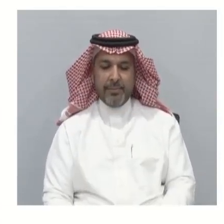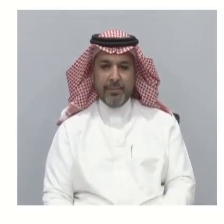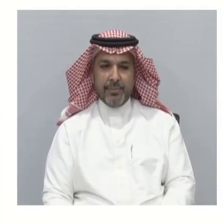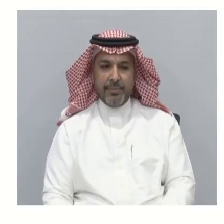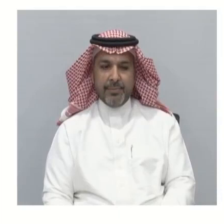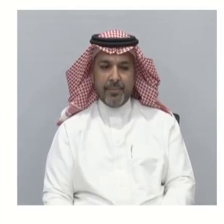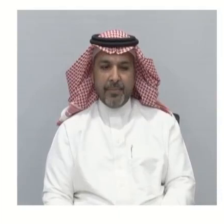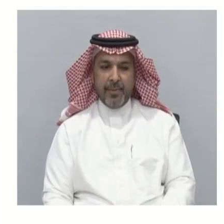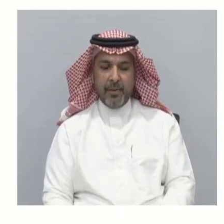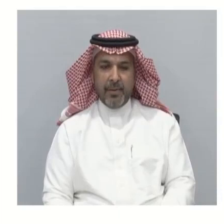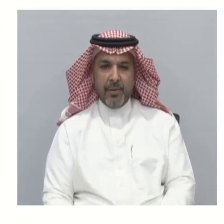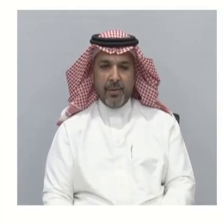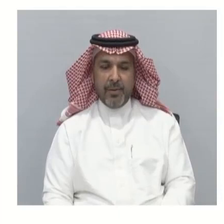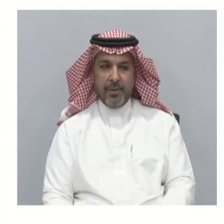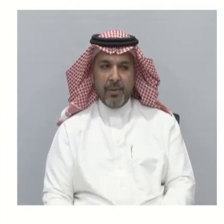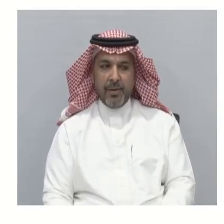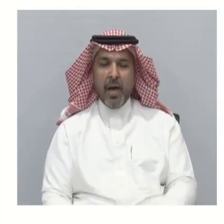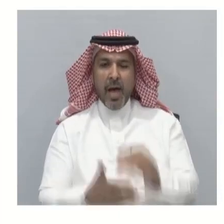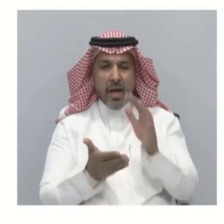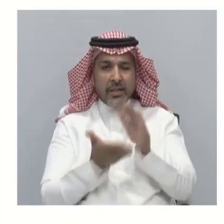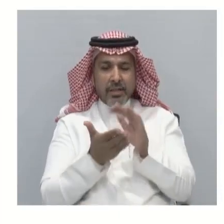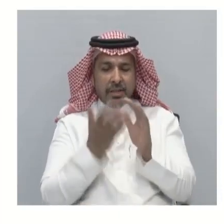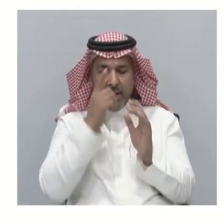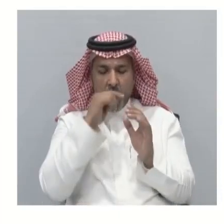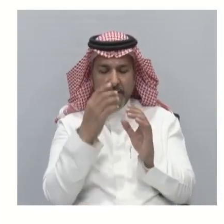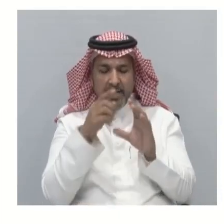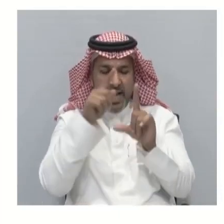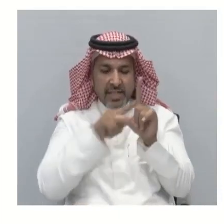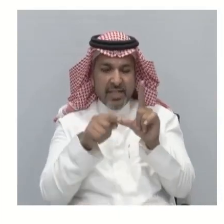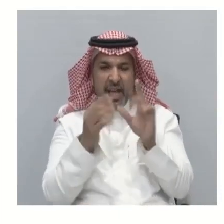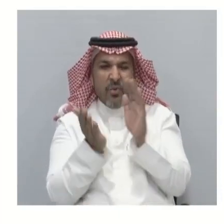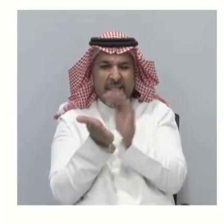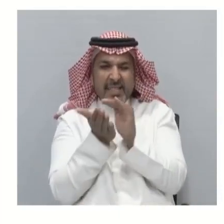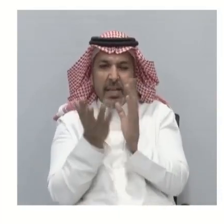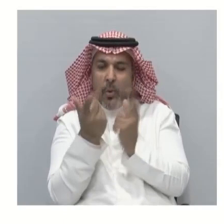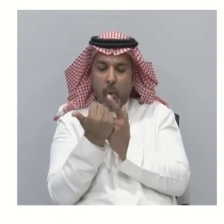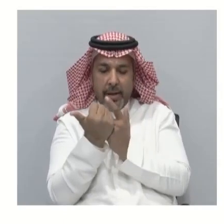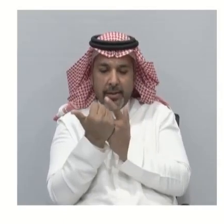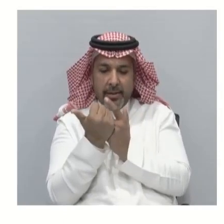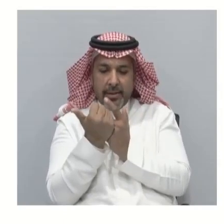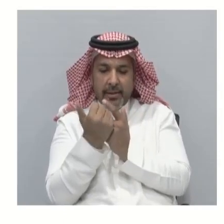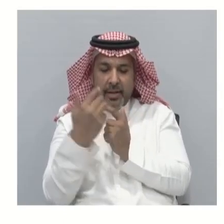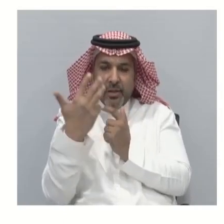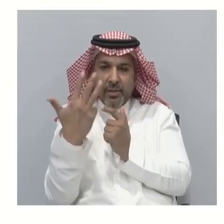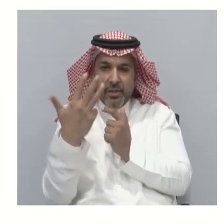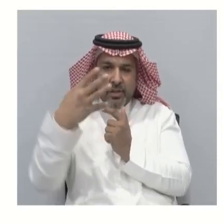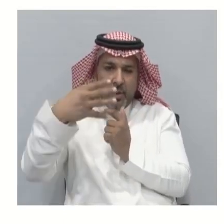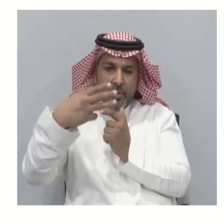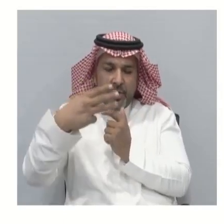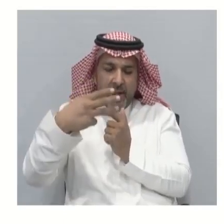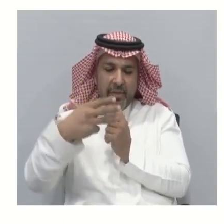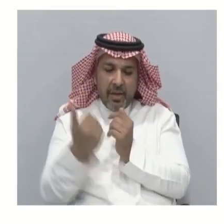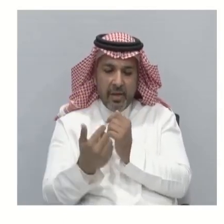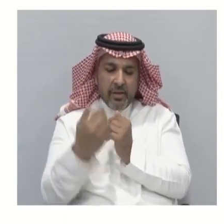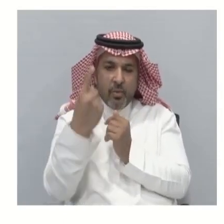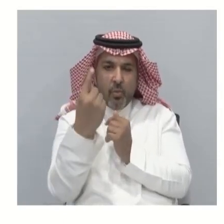الظلع الاقصر يقابل الزاويه الاقصر والضلع الاكبر يقابل الزاويه الاكبر فبالتالي ابى اروح ادور انا اطول ضلع